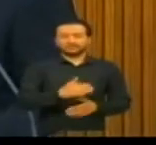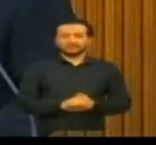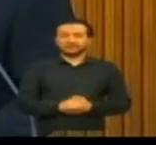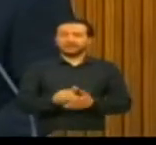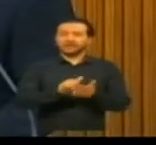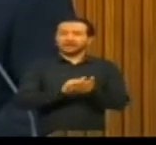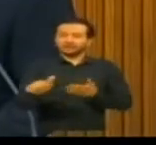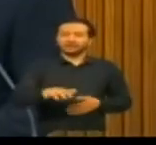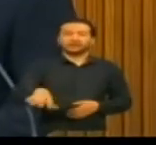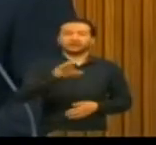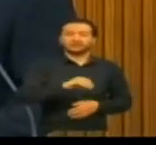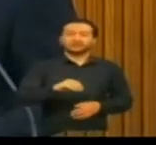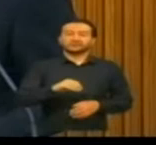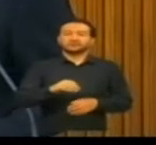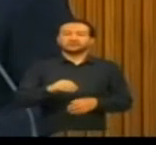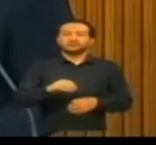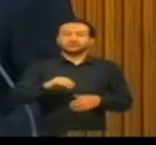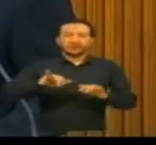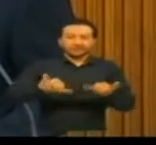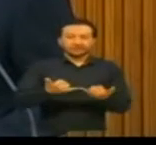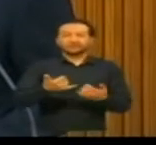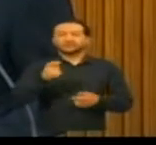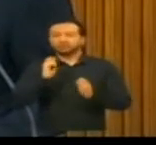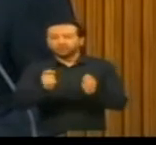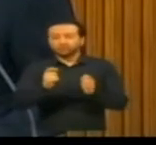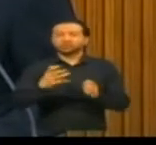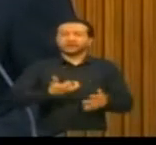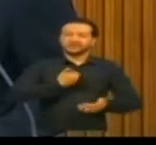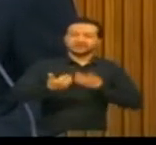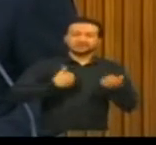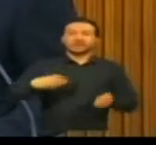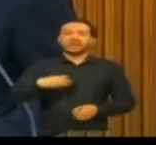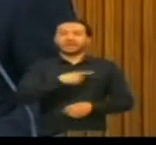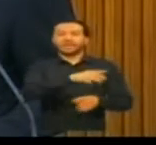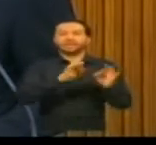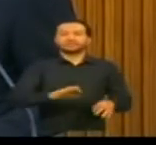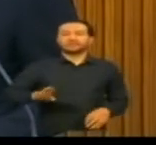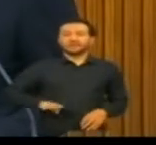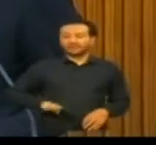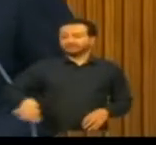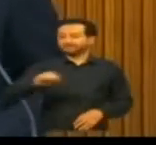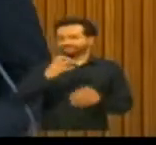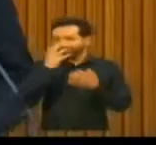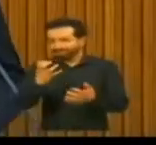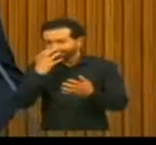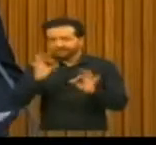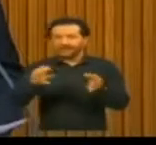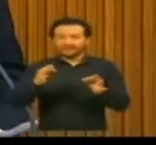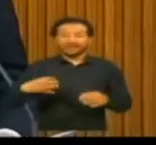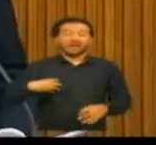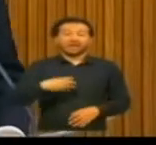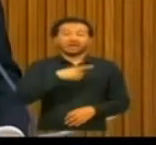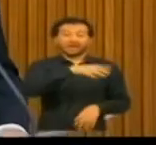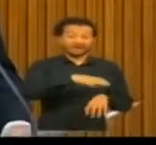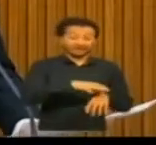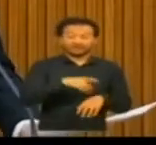Her türlü sefayı ve cefayı çeken annedir. Anne evlatlarının üzerine titrer. Dediğim gibi anne